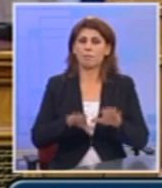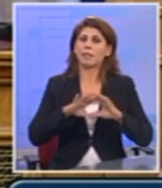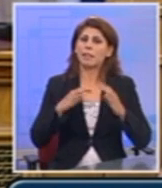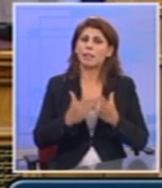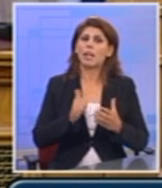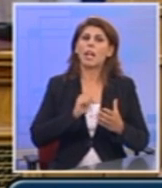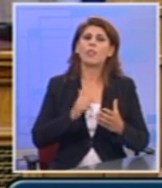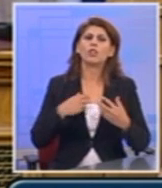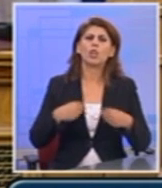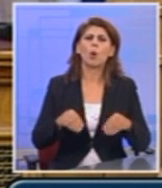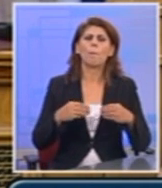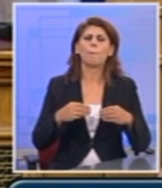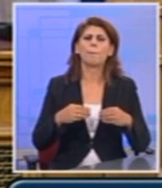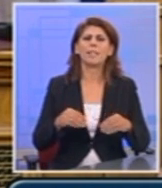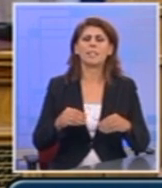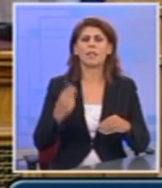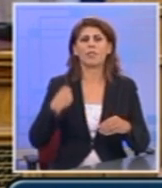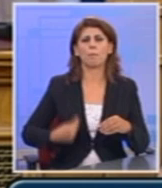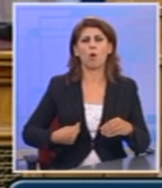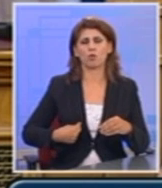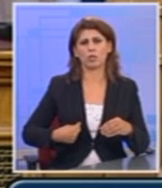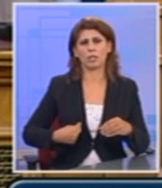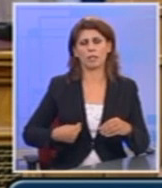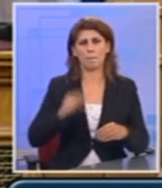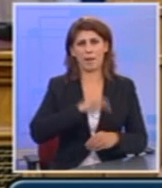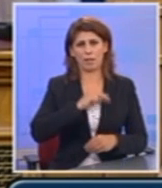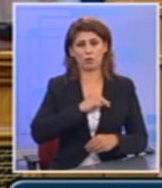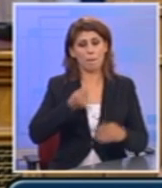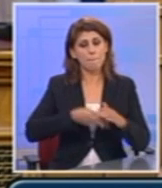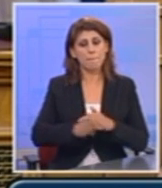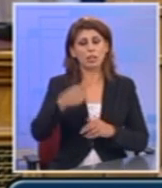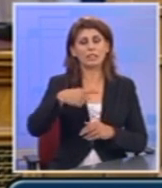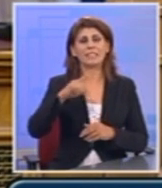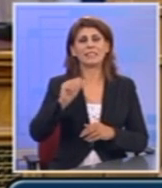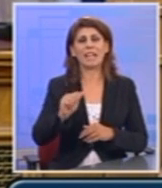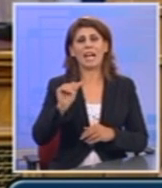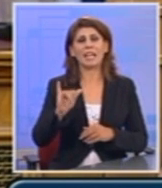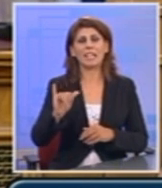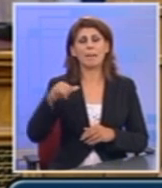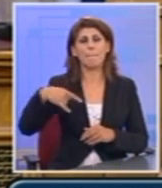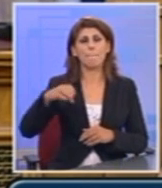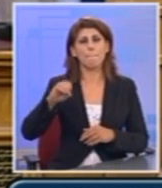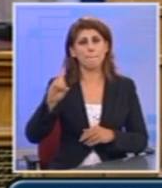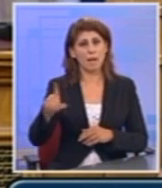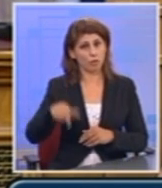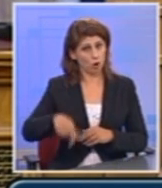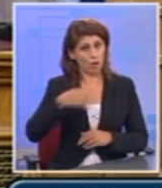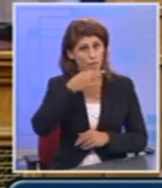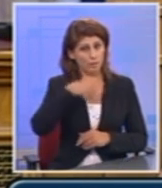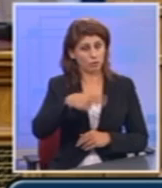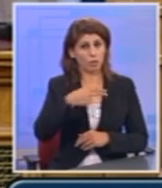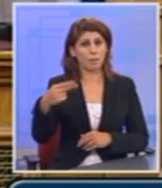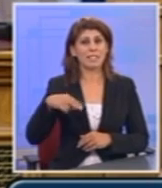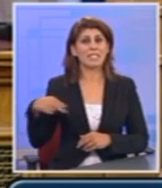ιδιωτικοποίηση της δημόσιας περιουσίας μέσω του τεπε και για το οποίο θα σας μιλήσει τώρα ο συνάδελφος